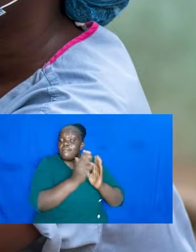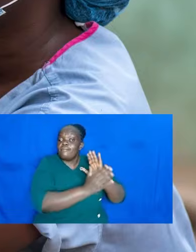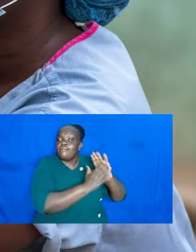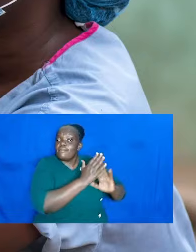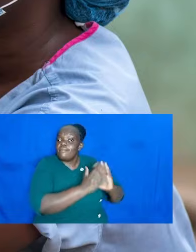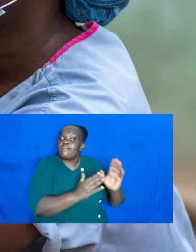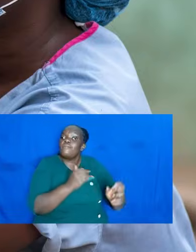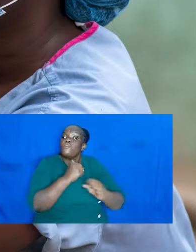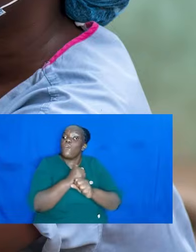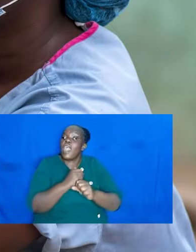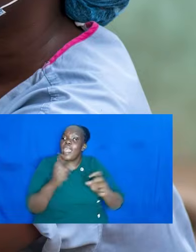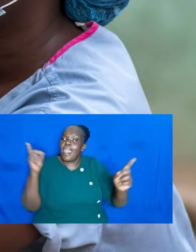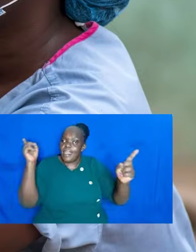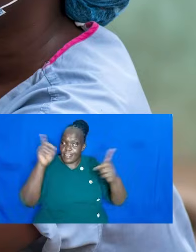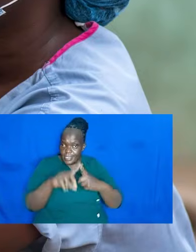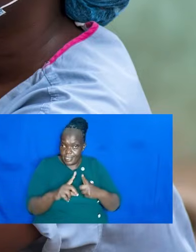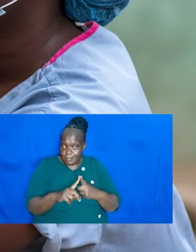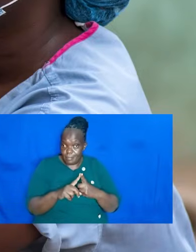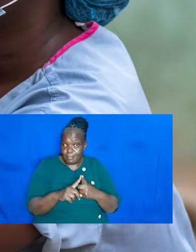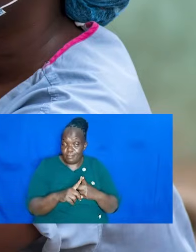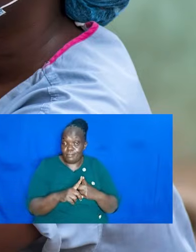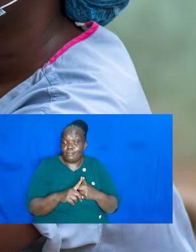mipango ya utekelezaji.